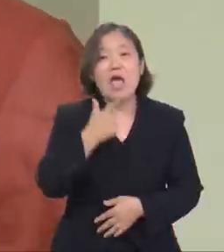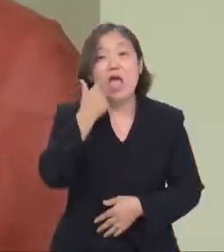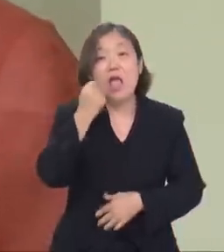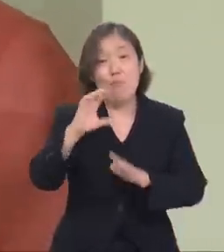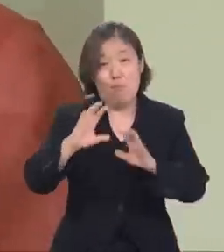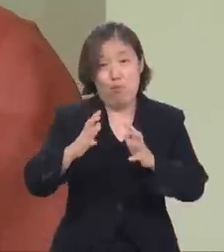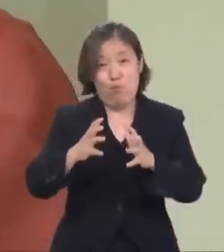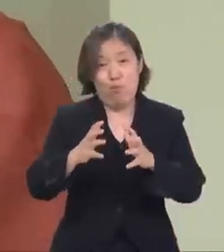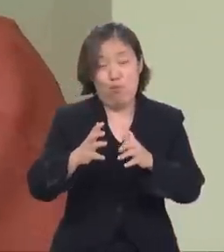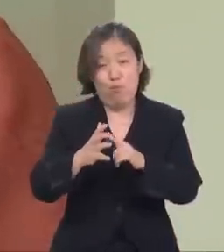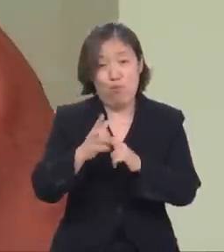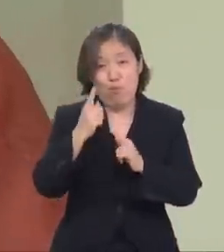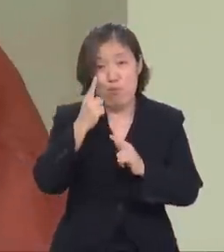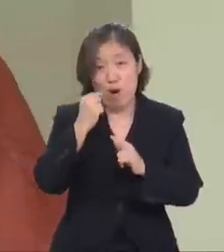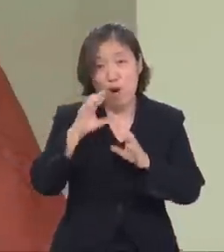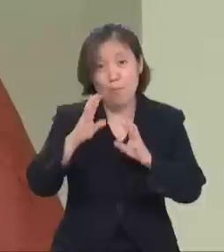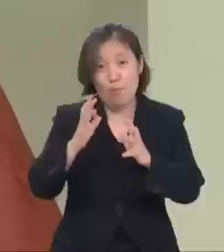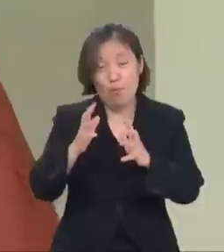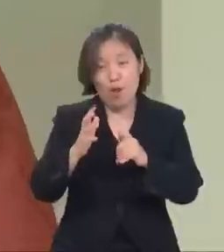일본에 일본의